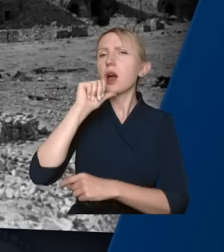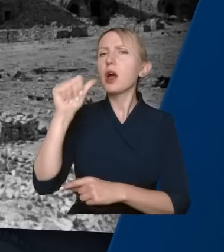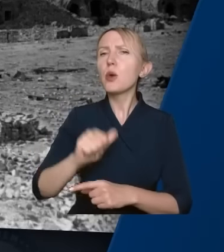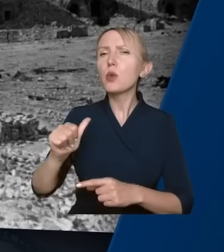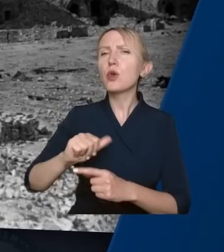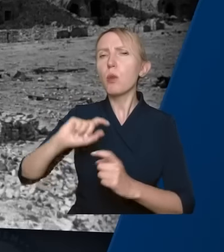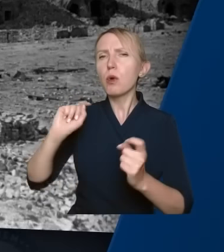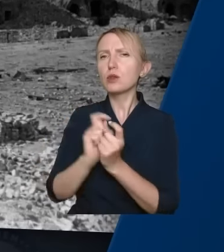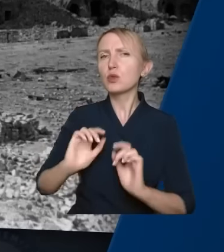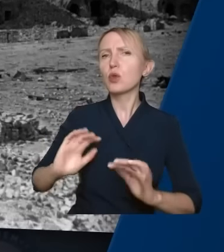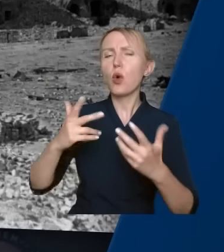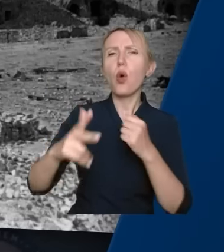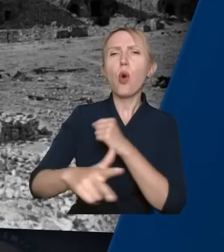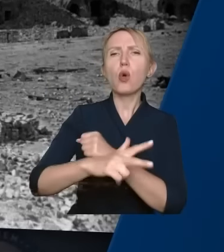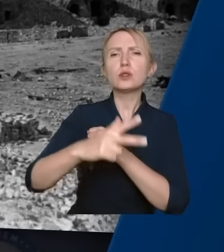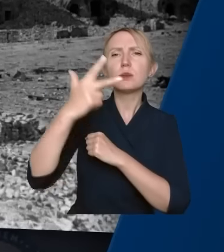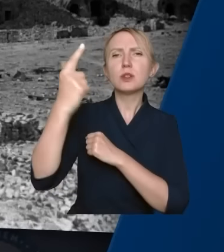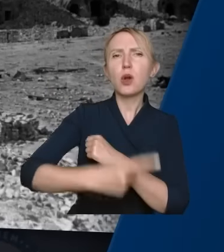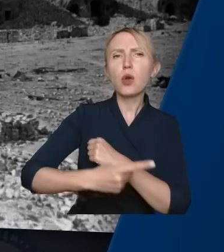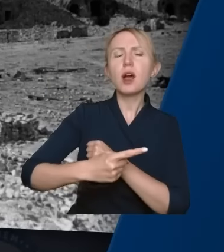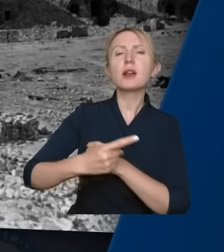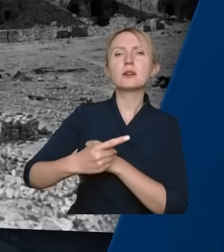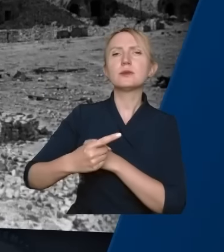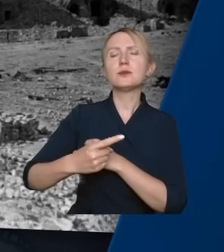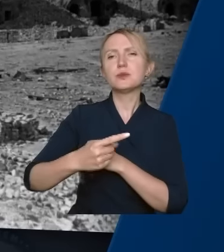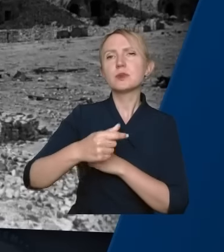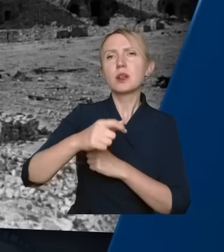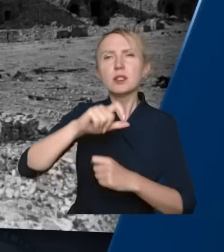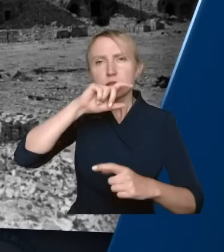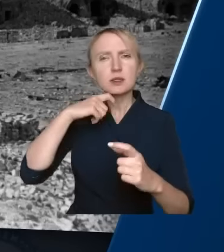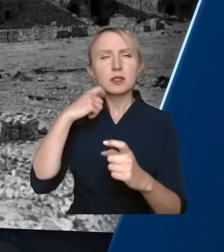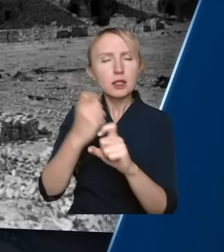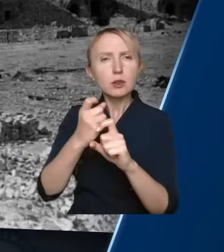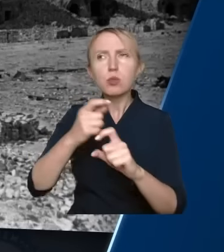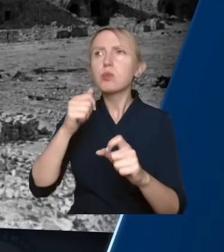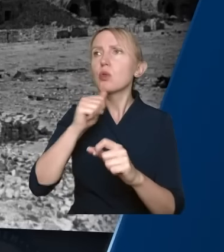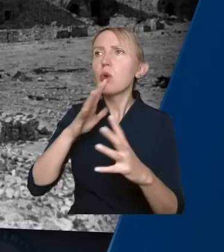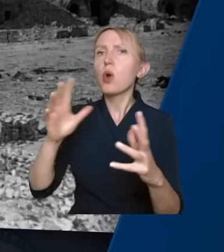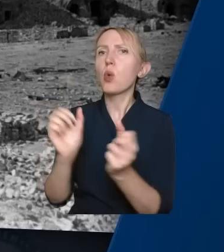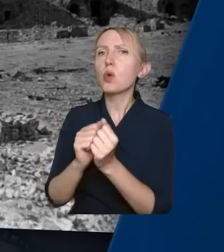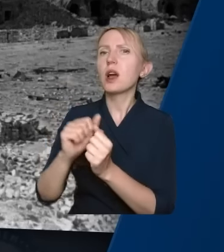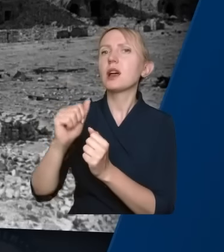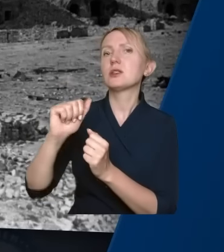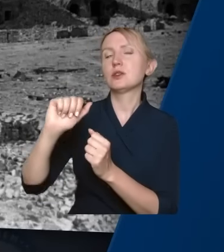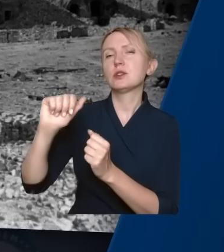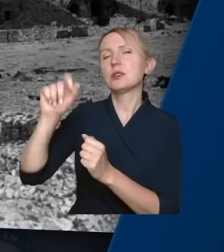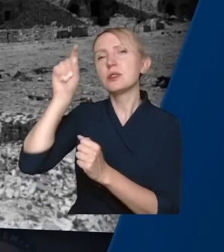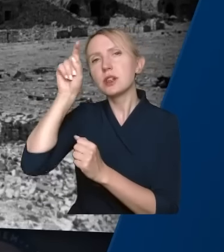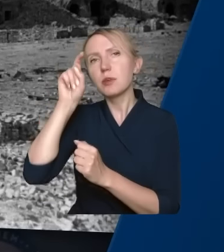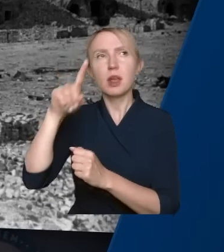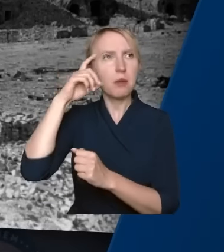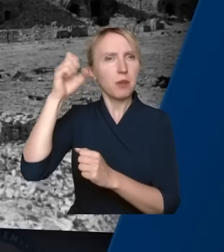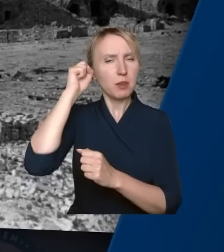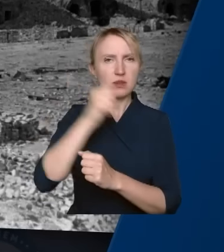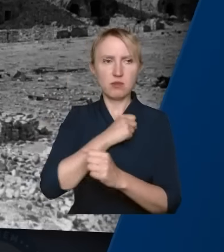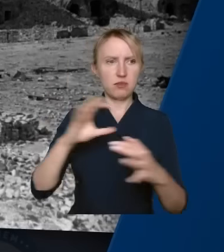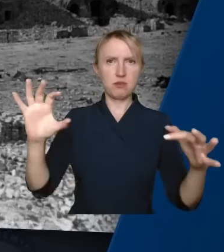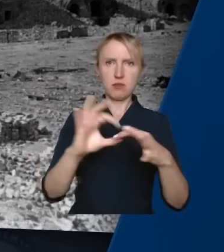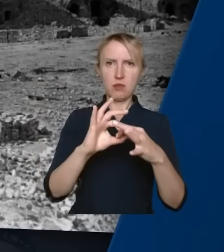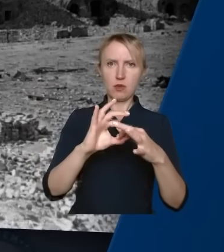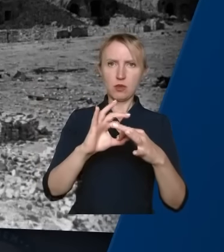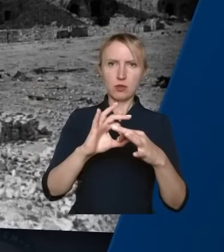oporu. 80 lat po zamachu spiskowców usiłujących ocalić III Rzeszę i po masakrze Warszawy, pamięć o nich zespolić ma się w